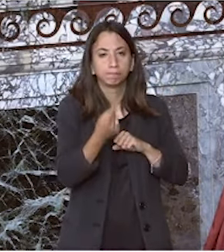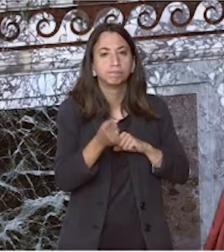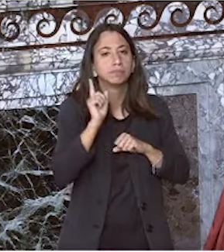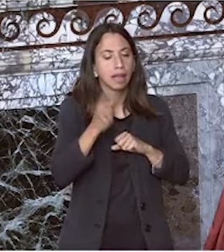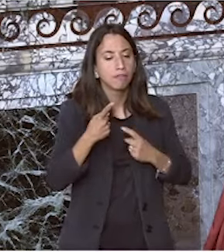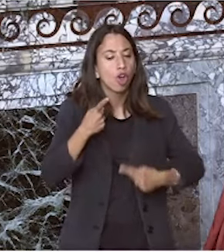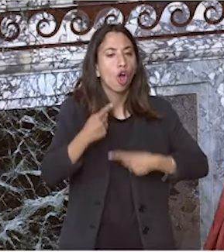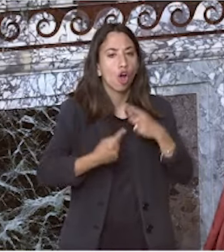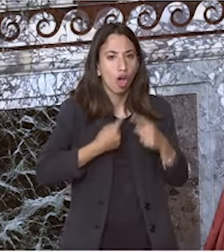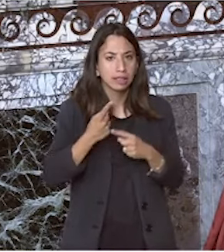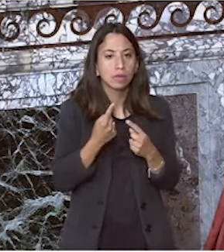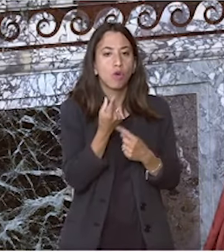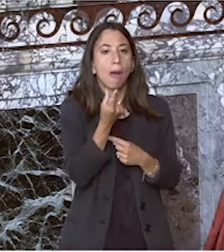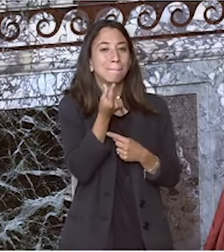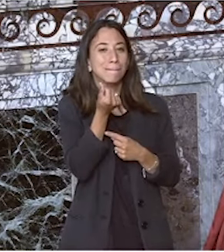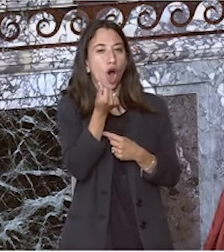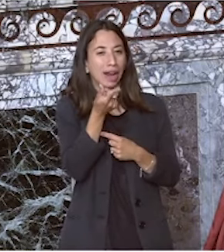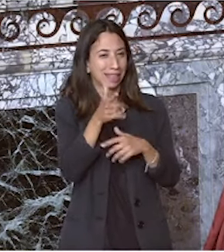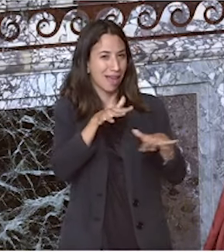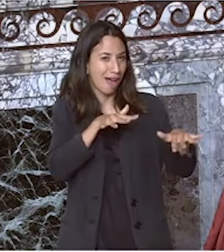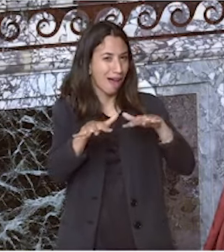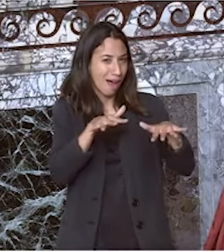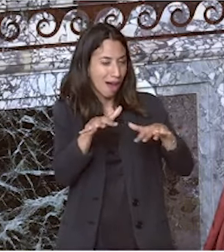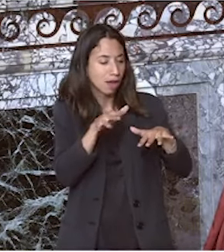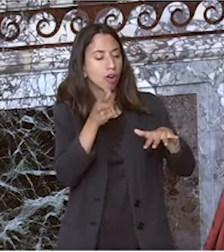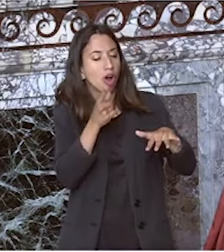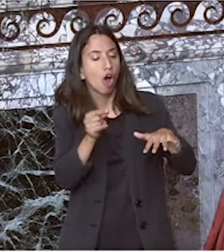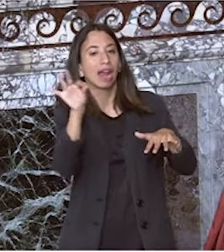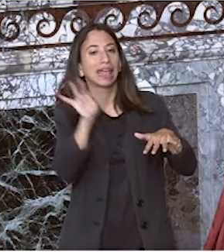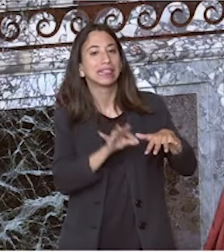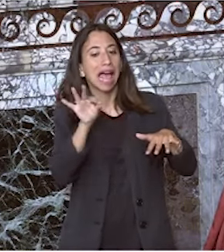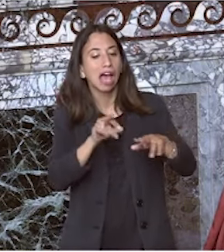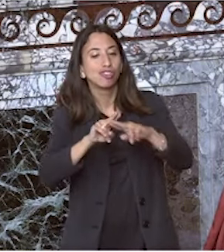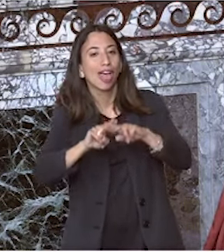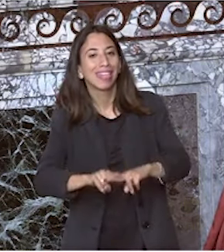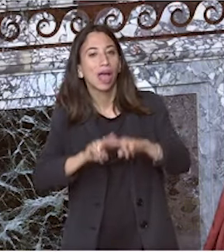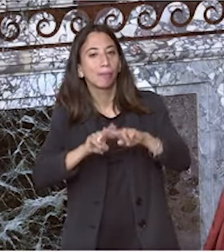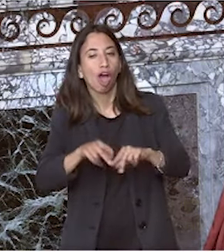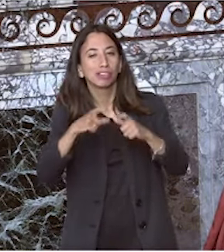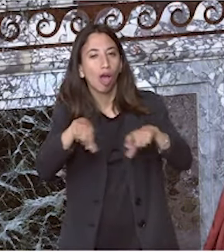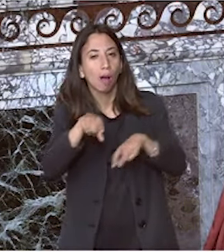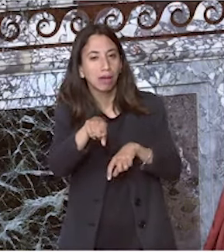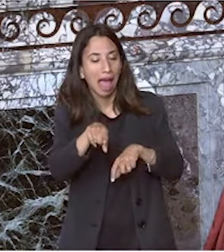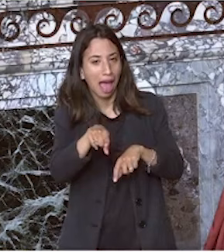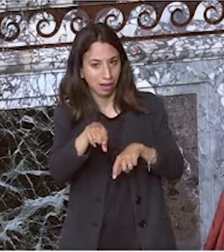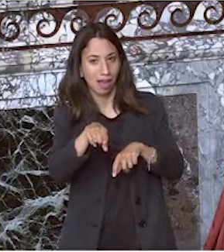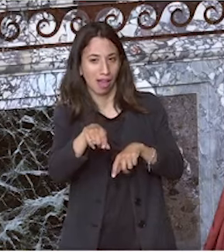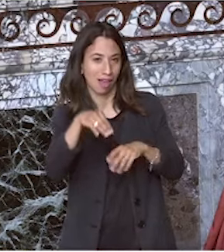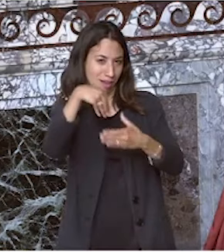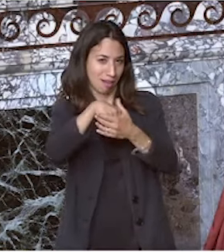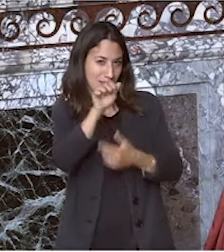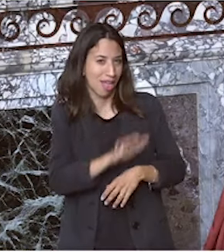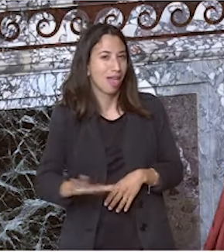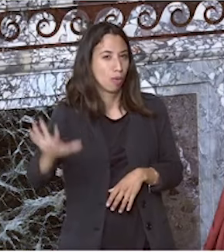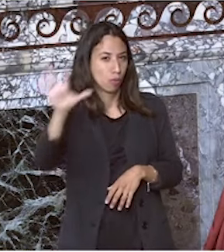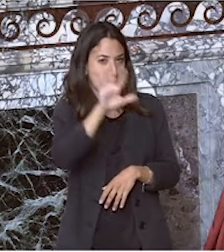attuare la sua azione monetaria mediante il tasso di interesse sui depositi detenuti dalle banche presso l'eurosistema.